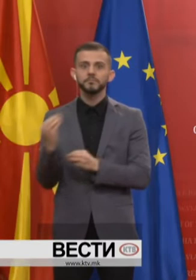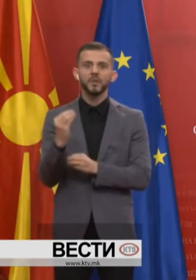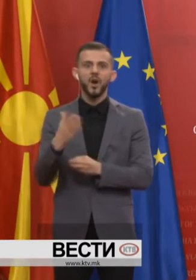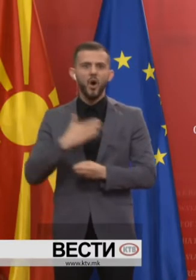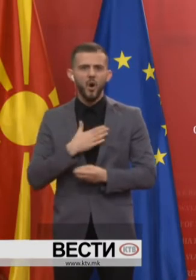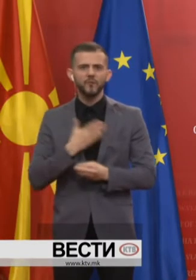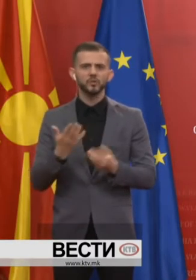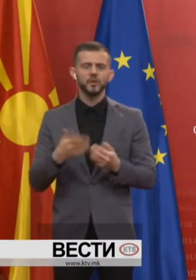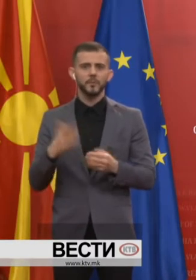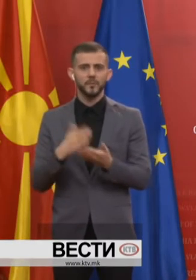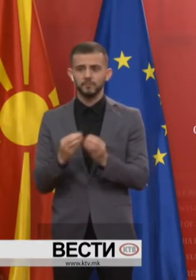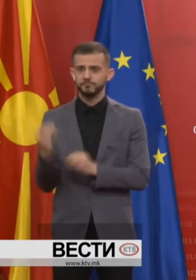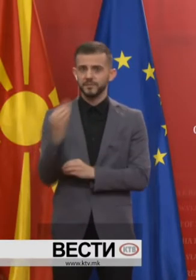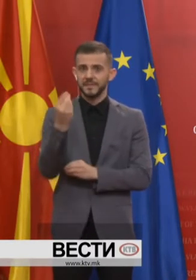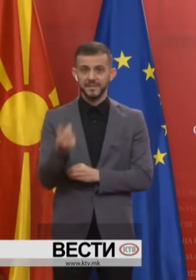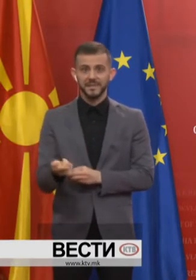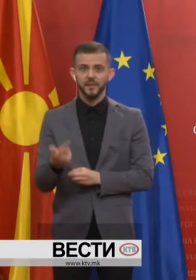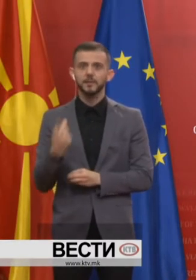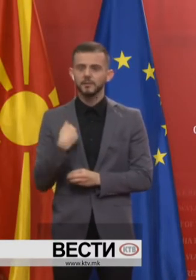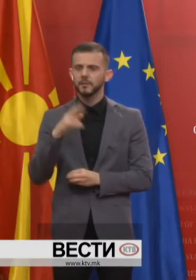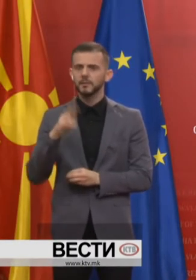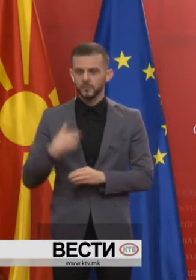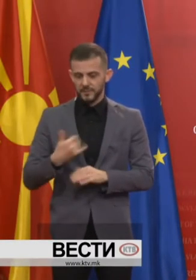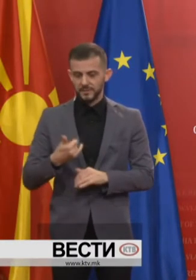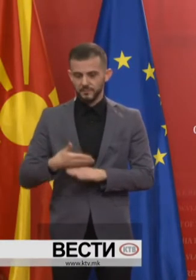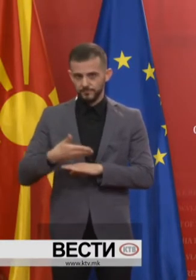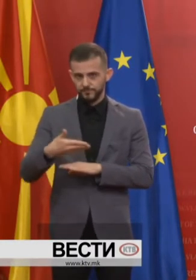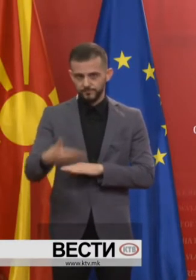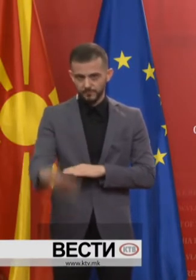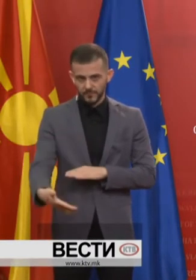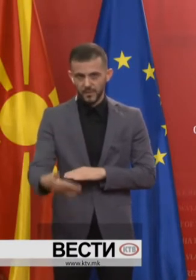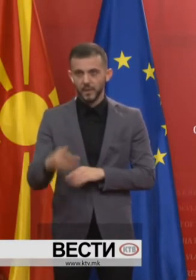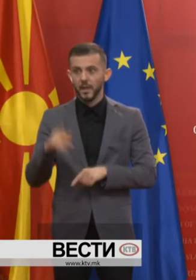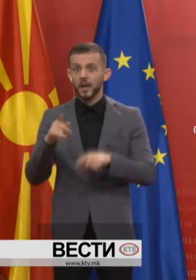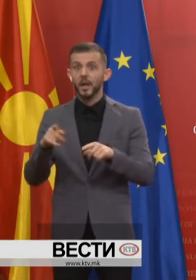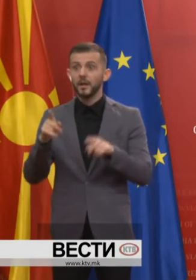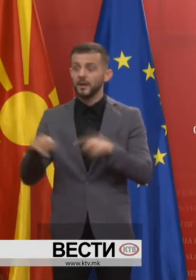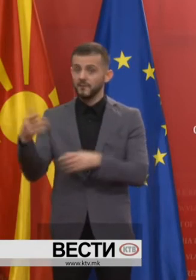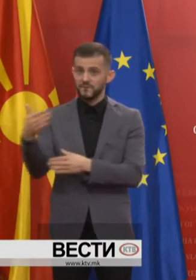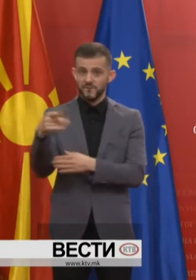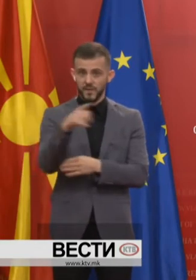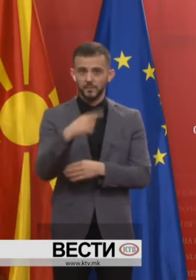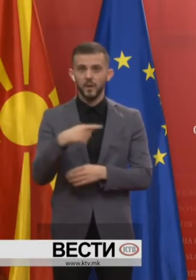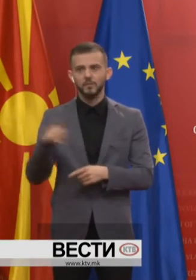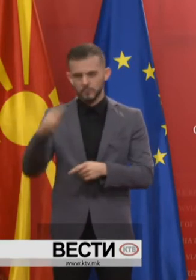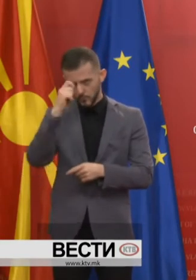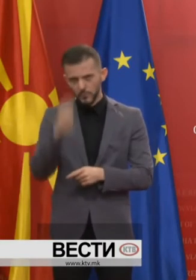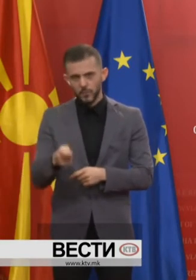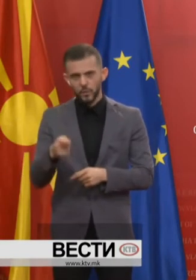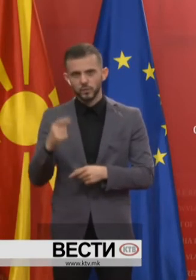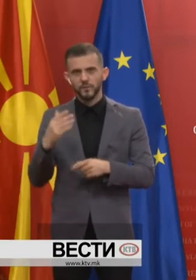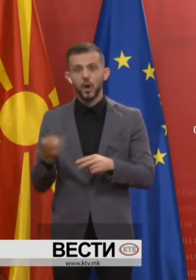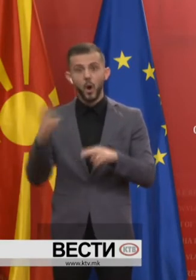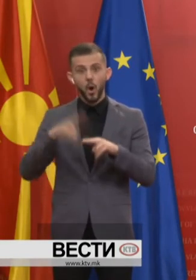овошја, можеме да констатираме дека во подоцнежниот период најголемиот дел од трговците ги почитуваат одлуките